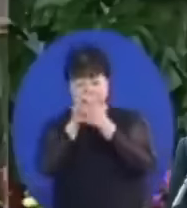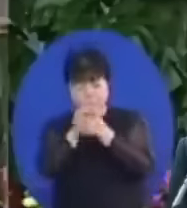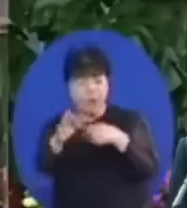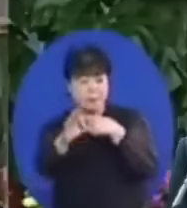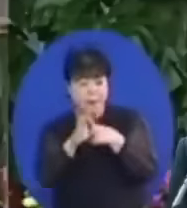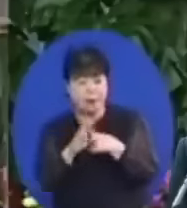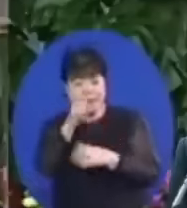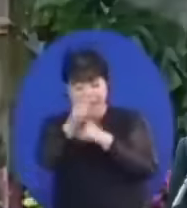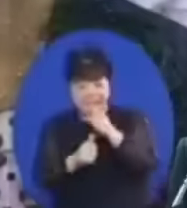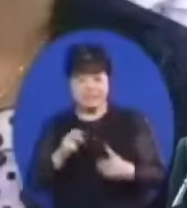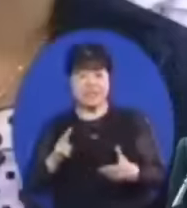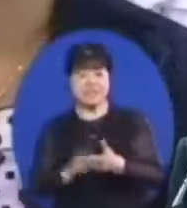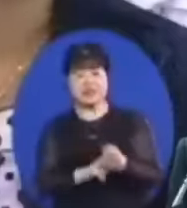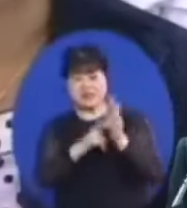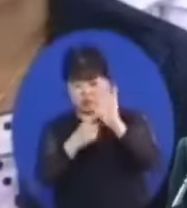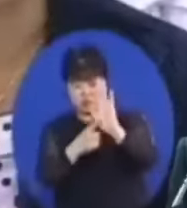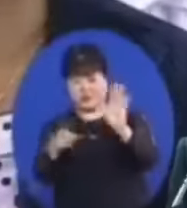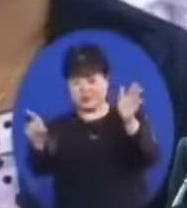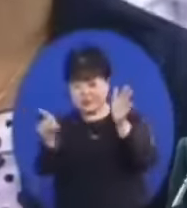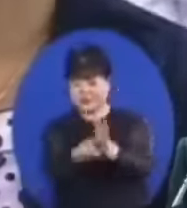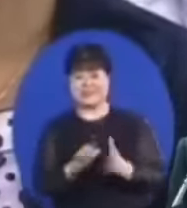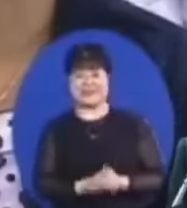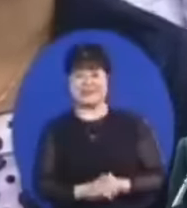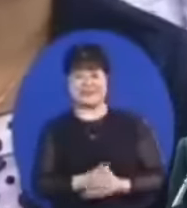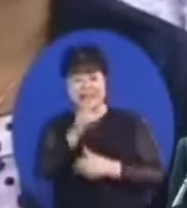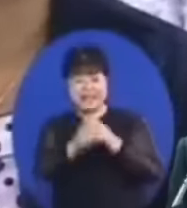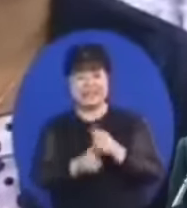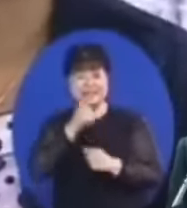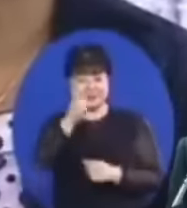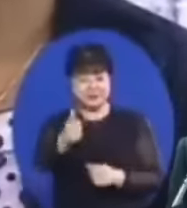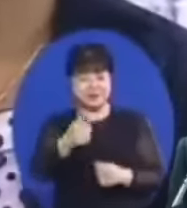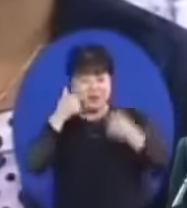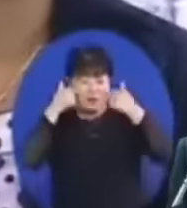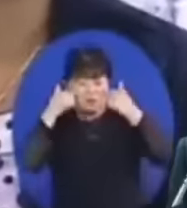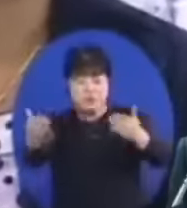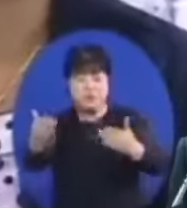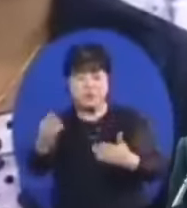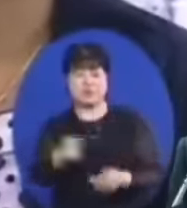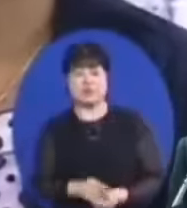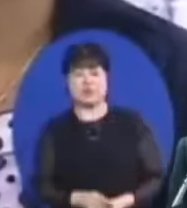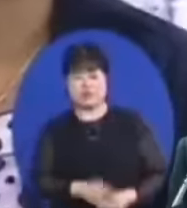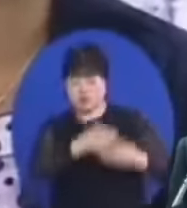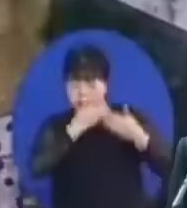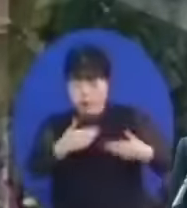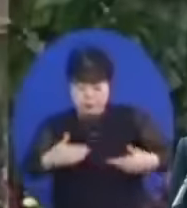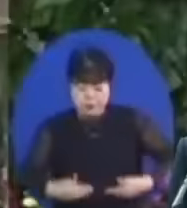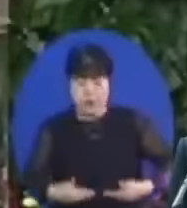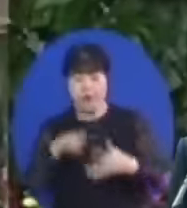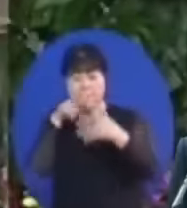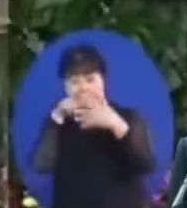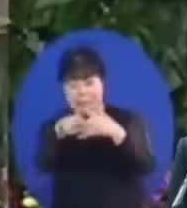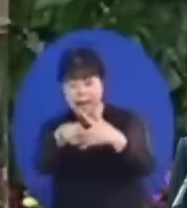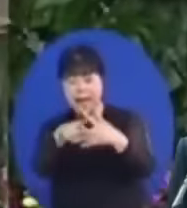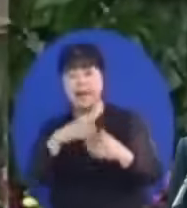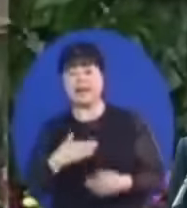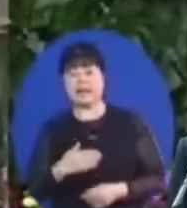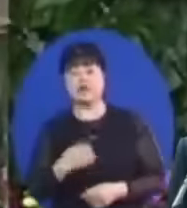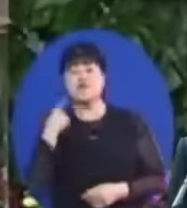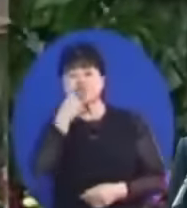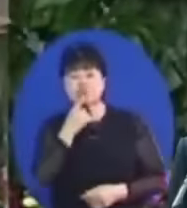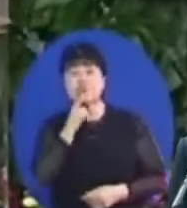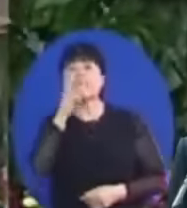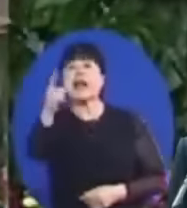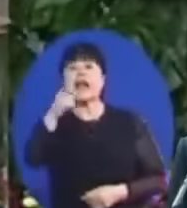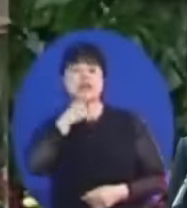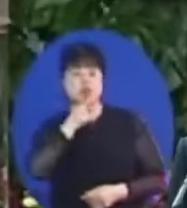기도하면 하나님의 기적이 일어나게 되는 것입니다. 하나님은 분명히 우리가 무엇이 필요한 것을 알고 계십니다만 우리 입으로